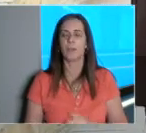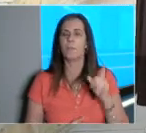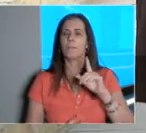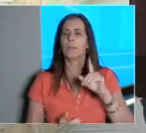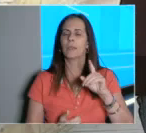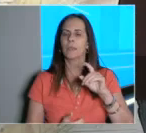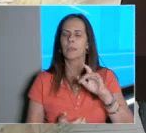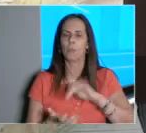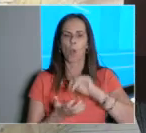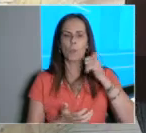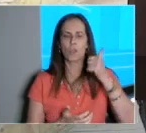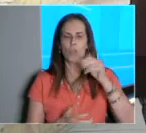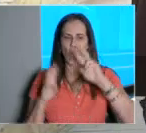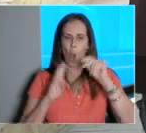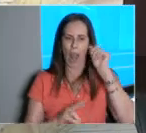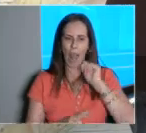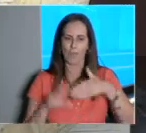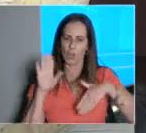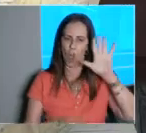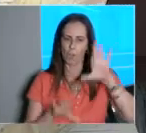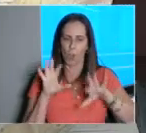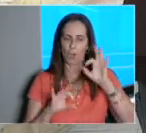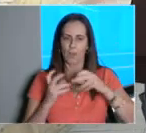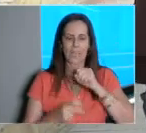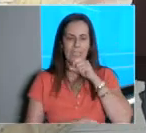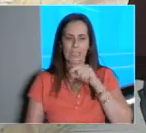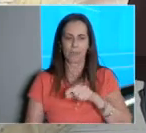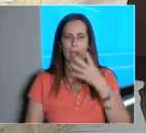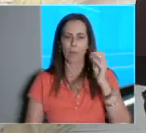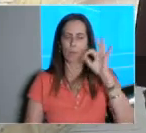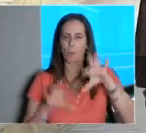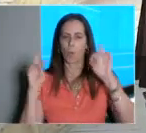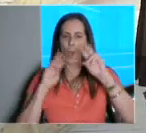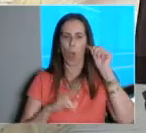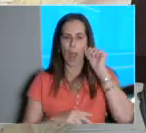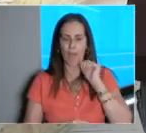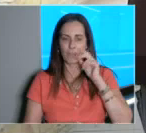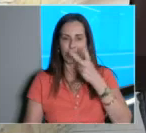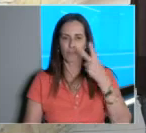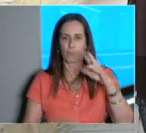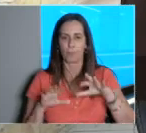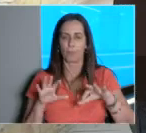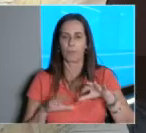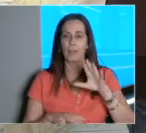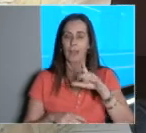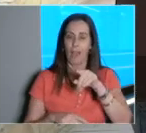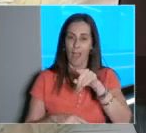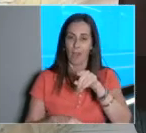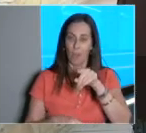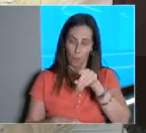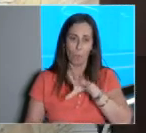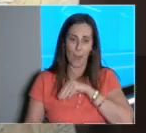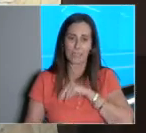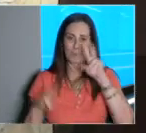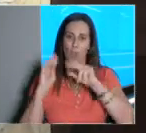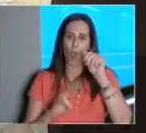סבא בבחירות 2019 א'. כחול לבן. כן, זה ברור, אנחנו בבירת כחול לבן, 40% כחול לבן, רק 23% ולפי החיוכים והאנהונים של